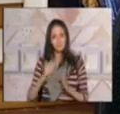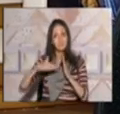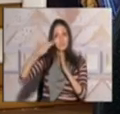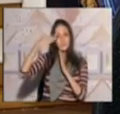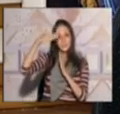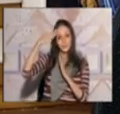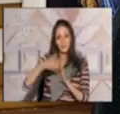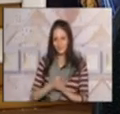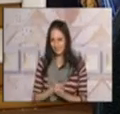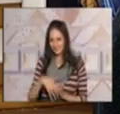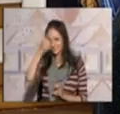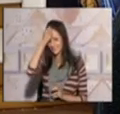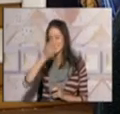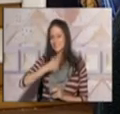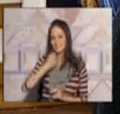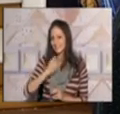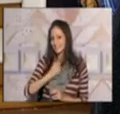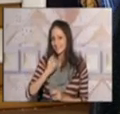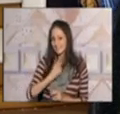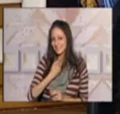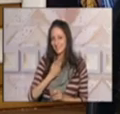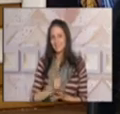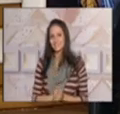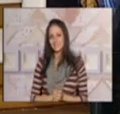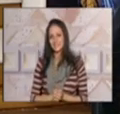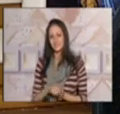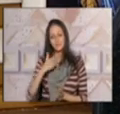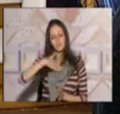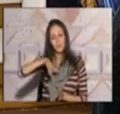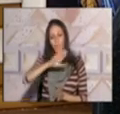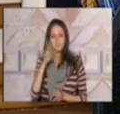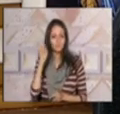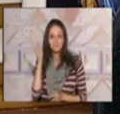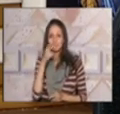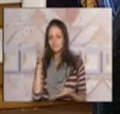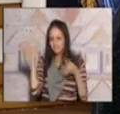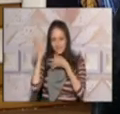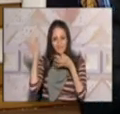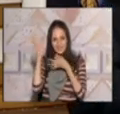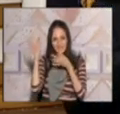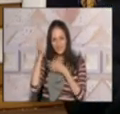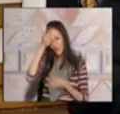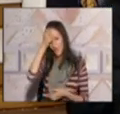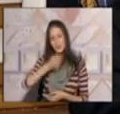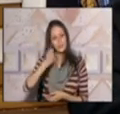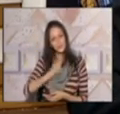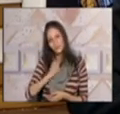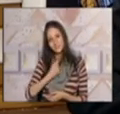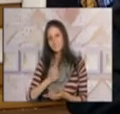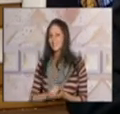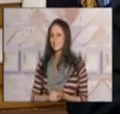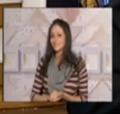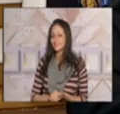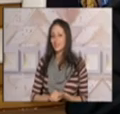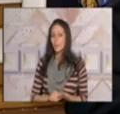هذا المجال. بشكرك شكرا جزيلا بالنيابة عن المواطنين اللي بيتمتعوا بهذه الخدمات. بشكرك شكرا جزيلا